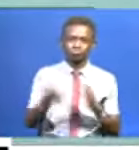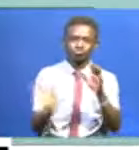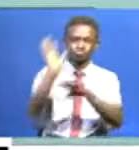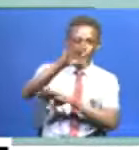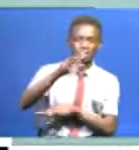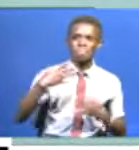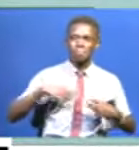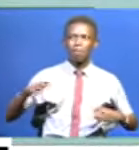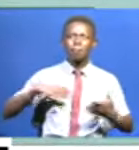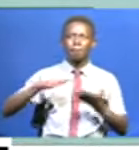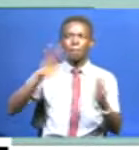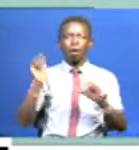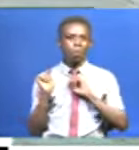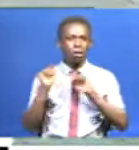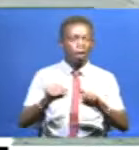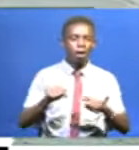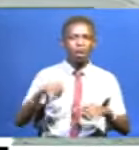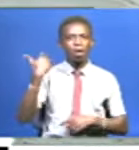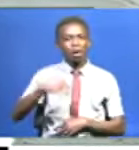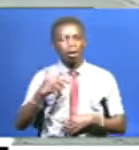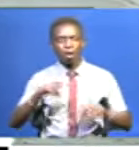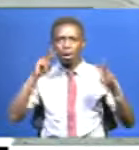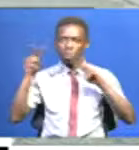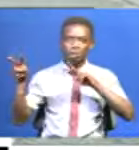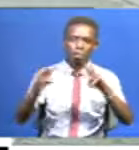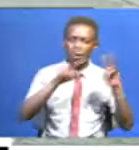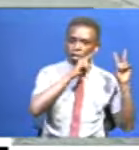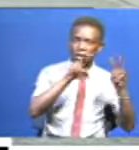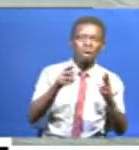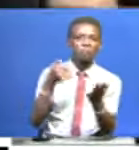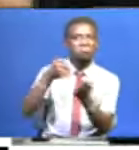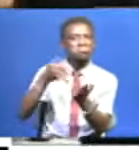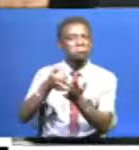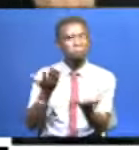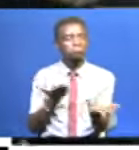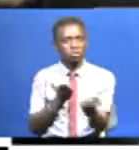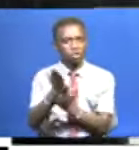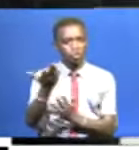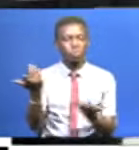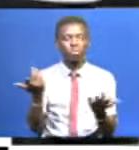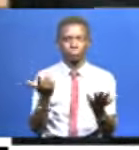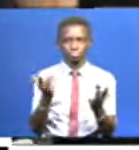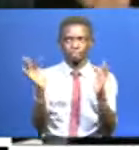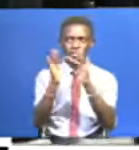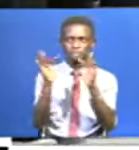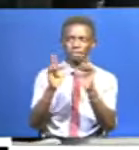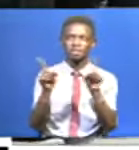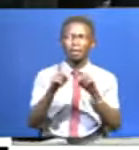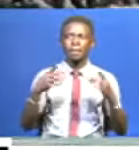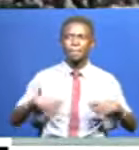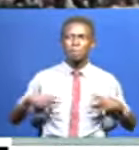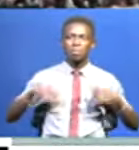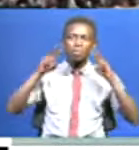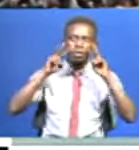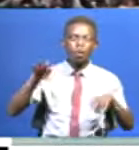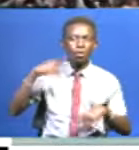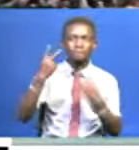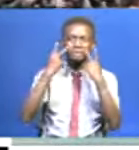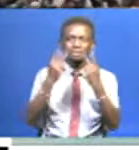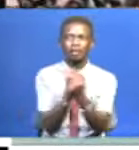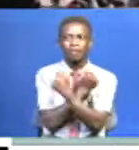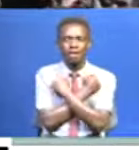wafuasi wengi katika mtandao, huku watazamaji wakithamini mapenzi na nia